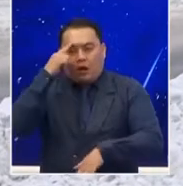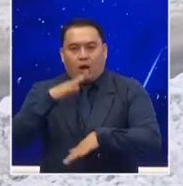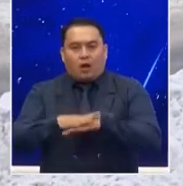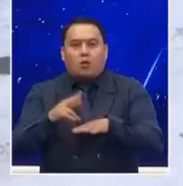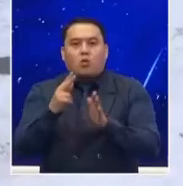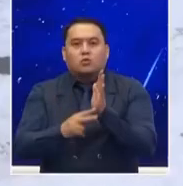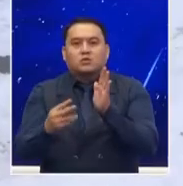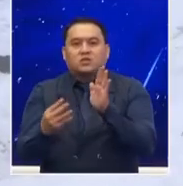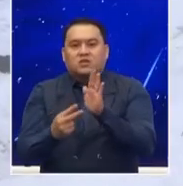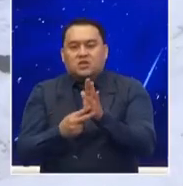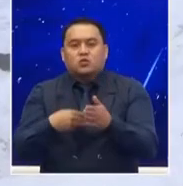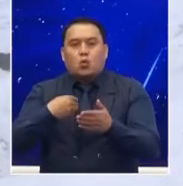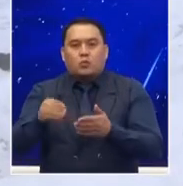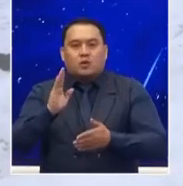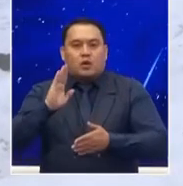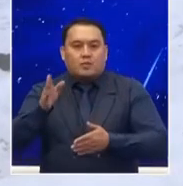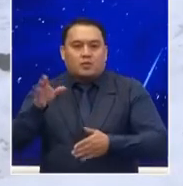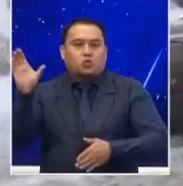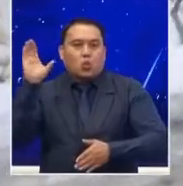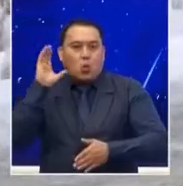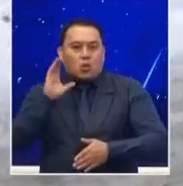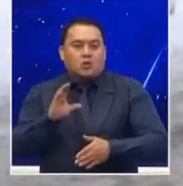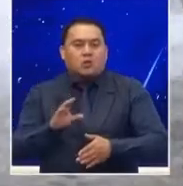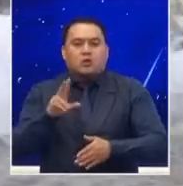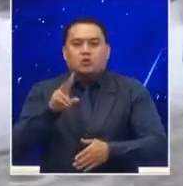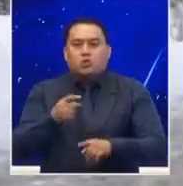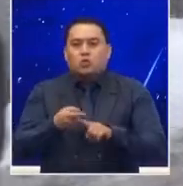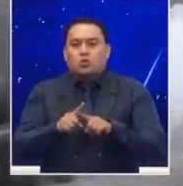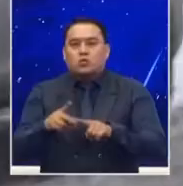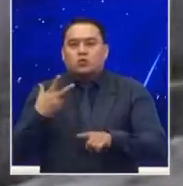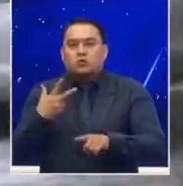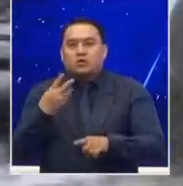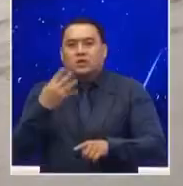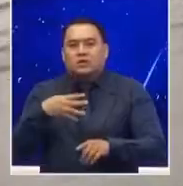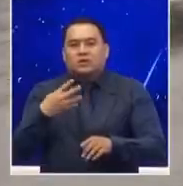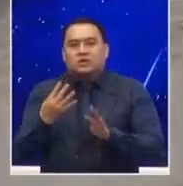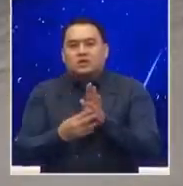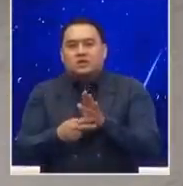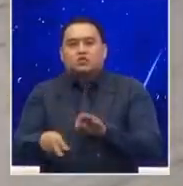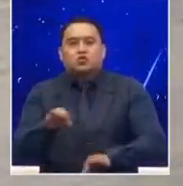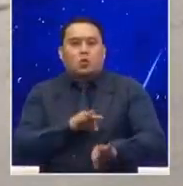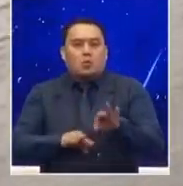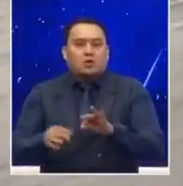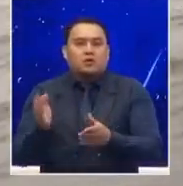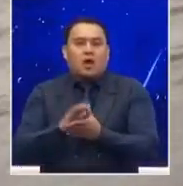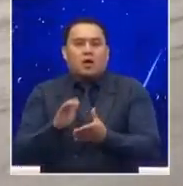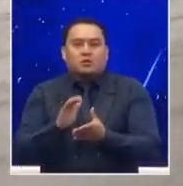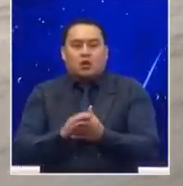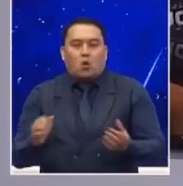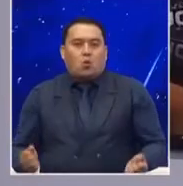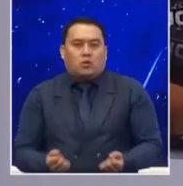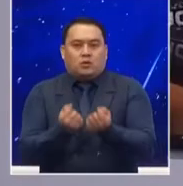38 данасына беретін болды. Жалпы тыңдалымда түкіш саласы бойынша 48 жоба таныстырылды. Тегіс қолдау